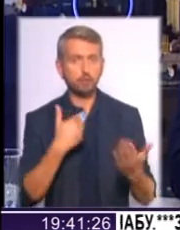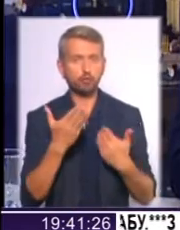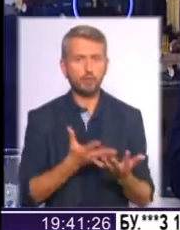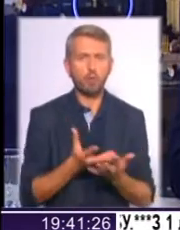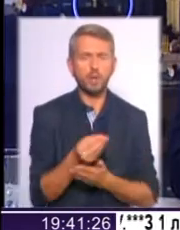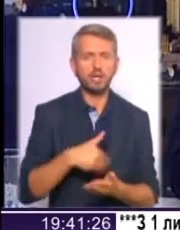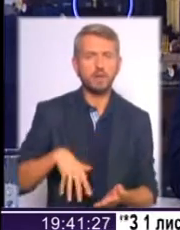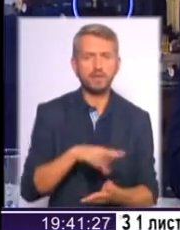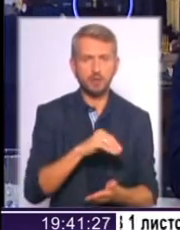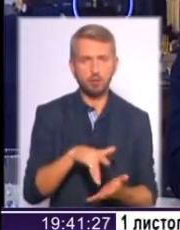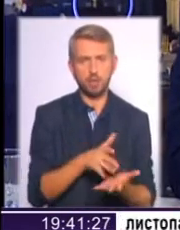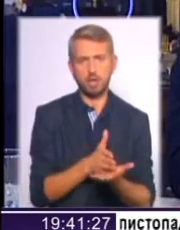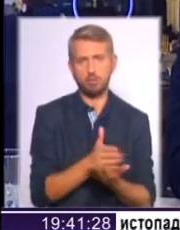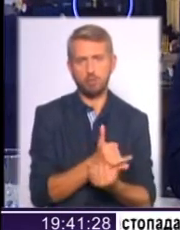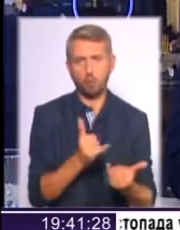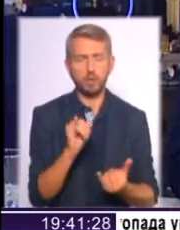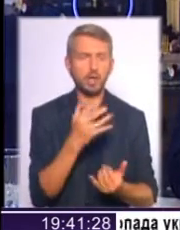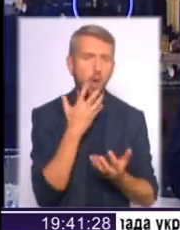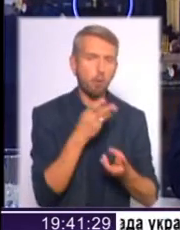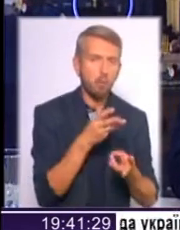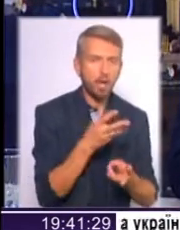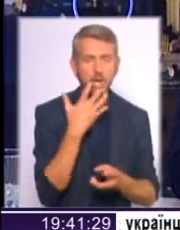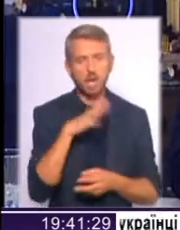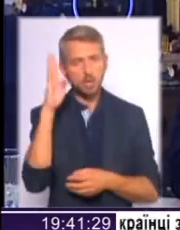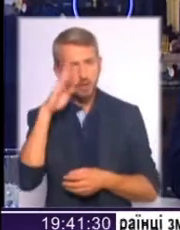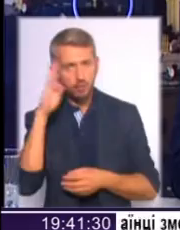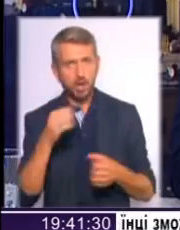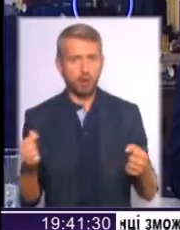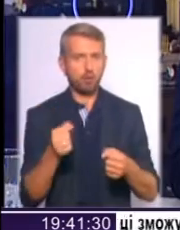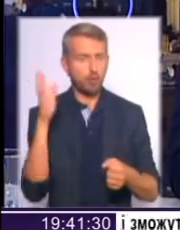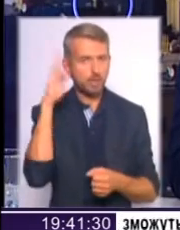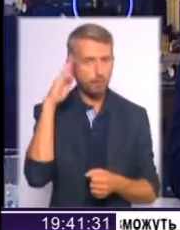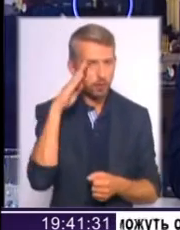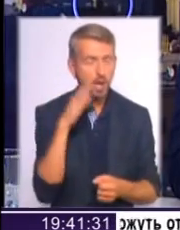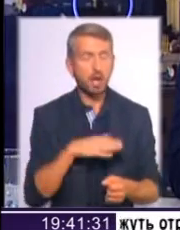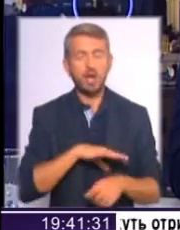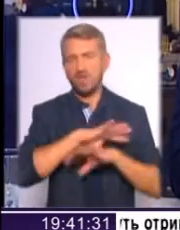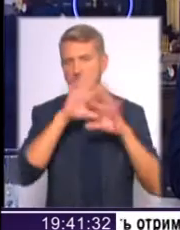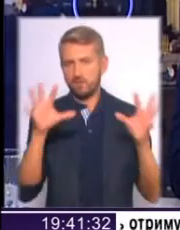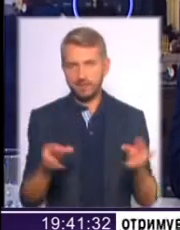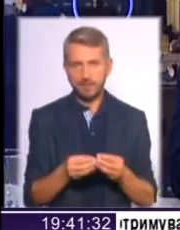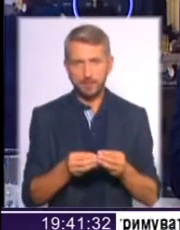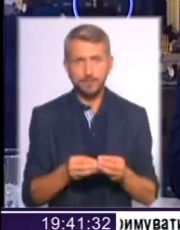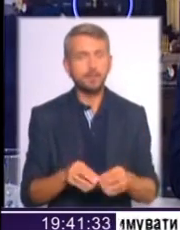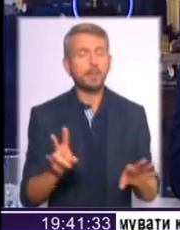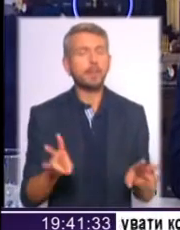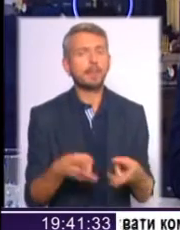всіх комунальних послуг. І опалення, і гаряча вода, і холодна вода, все. Тобто не треба